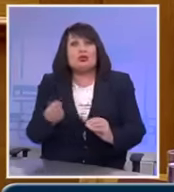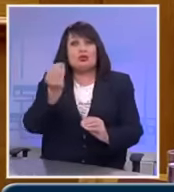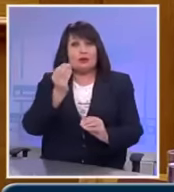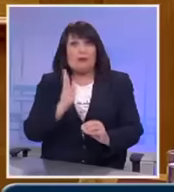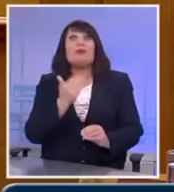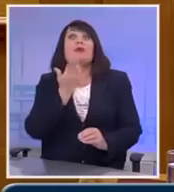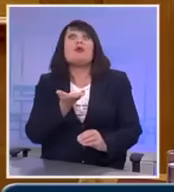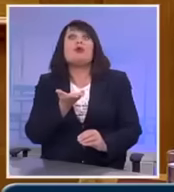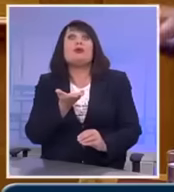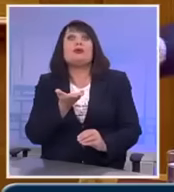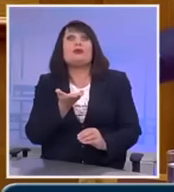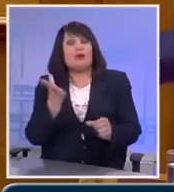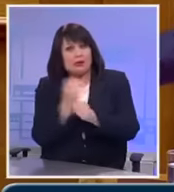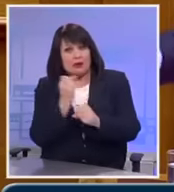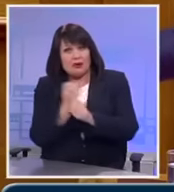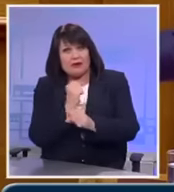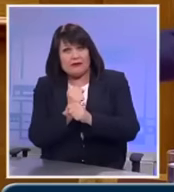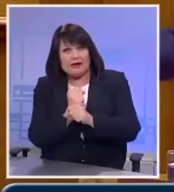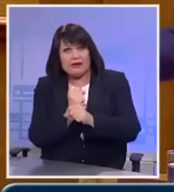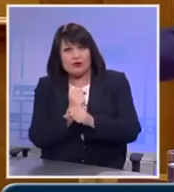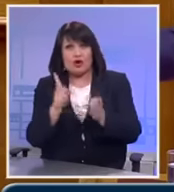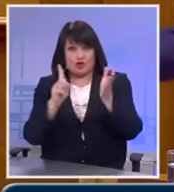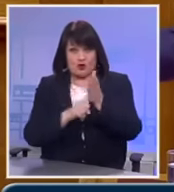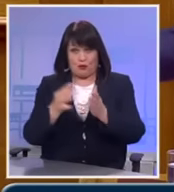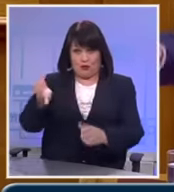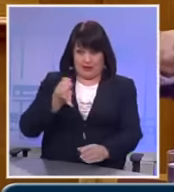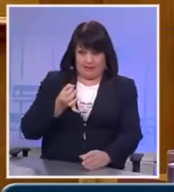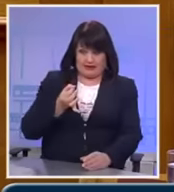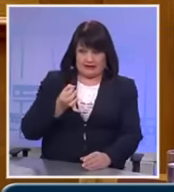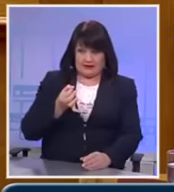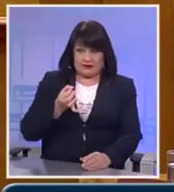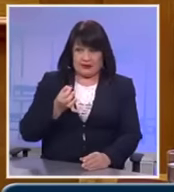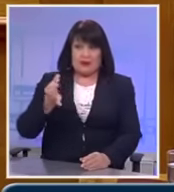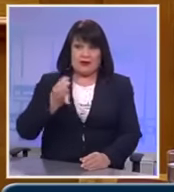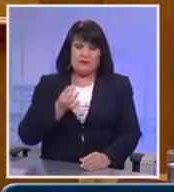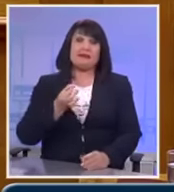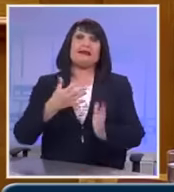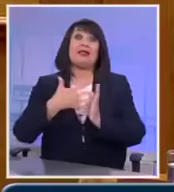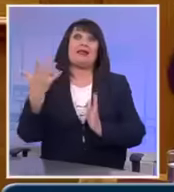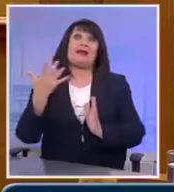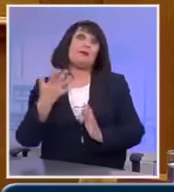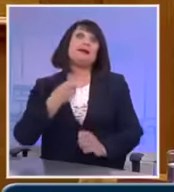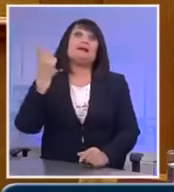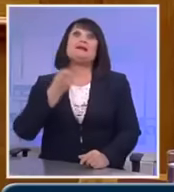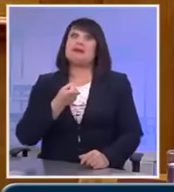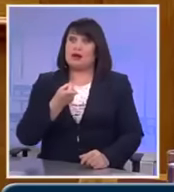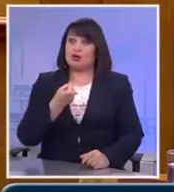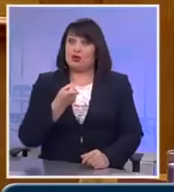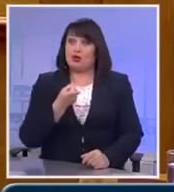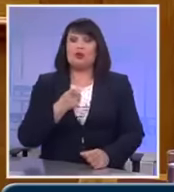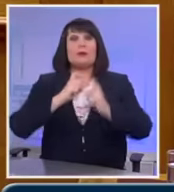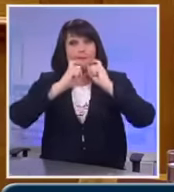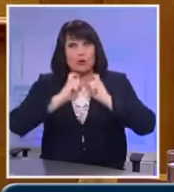10% και στο νόμο που εσείς που εσείς ορίσατε μας είπατε ότι το 15%